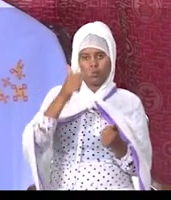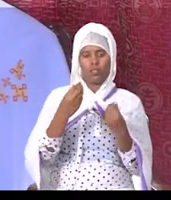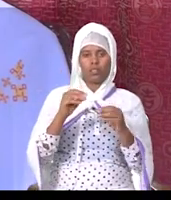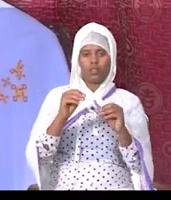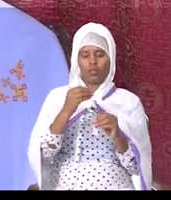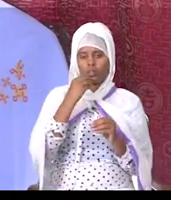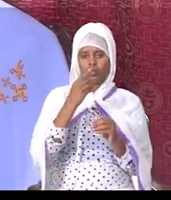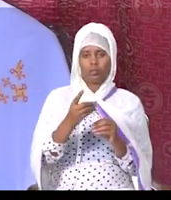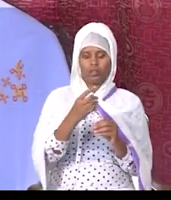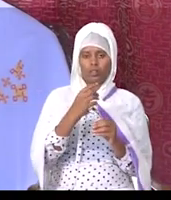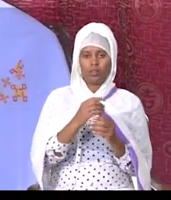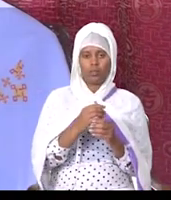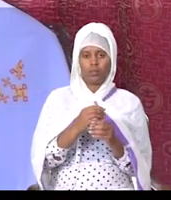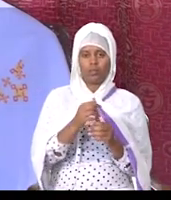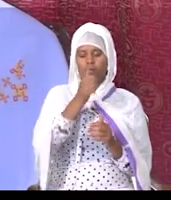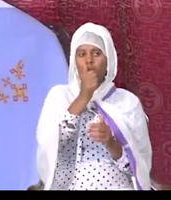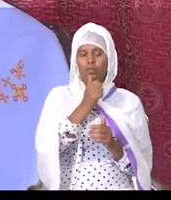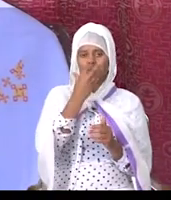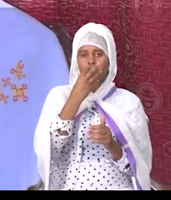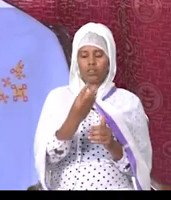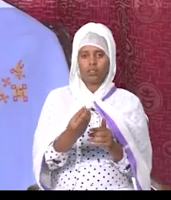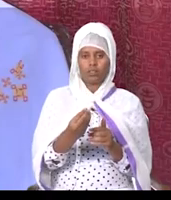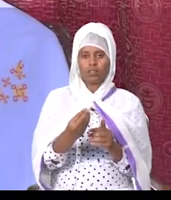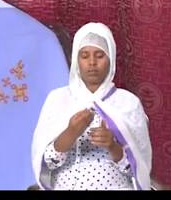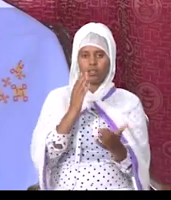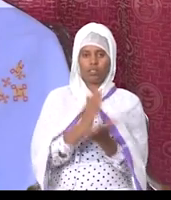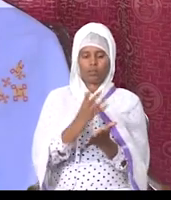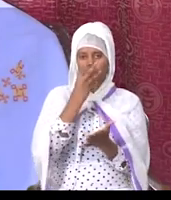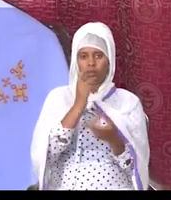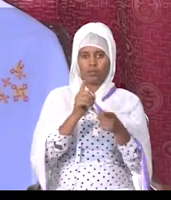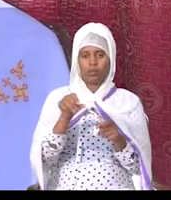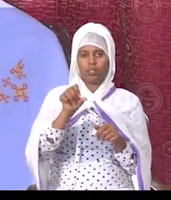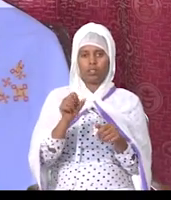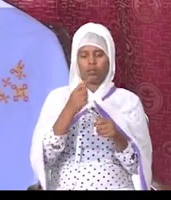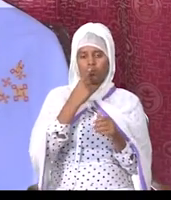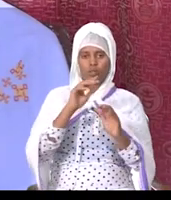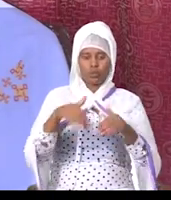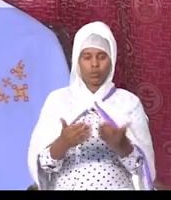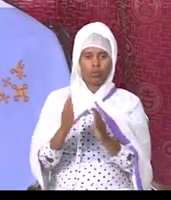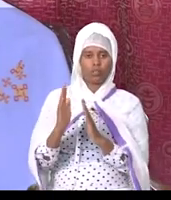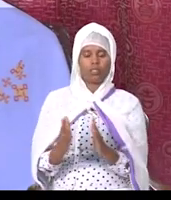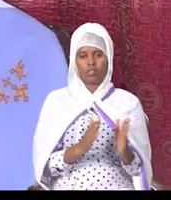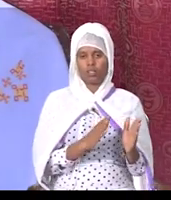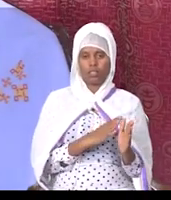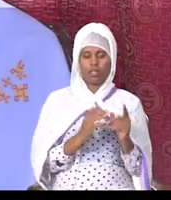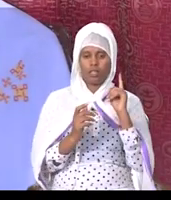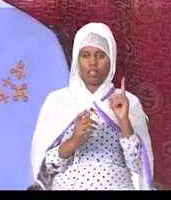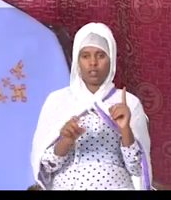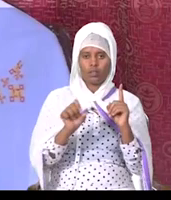እምነት እንታይ ያትብል ኢልና ብህዱ መንፈስ ቆኑዕ መንፈስ እንታሕቲትና ክምለሰልኩም